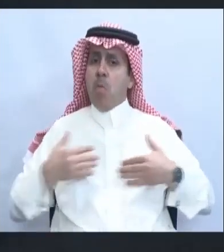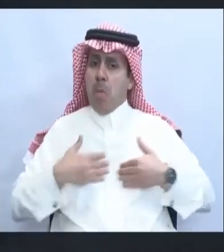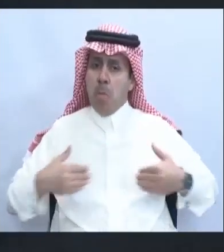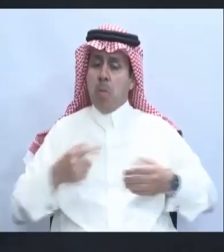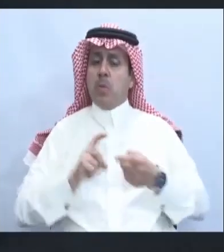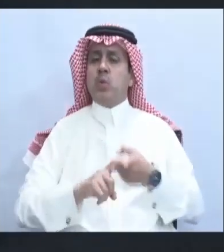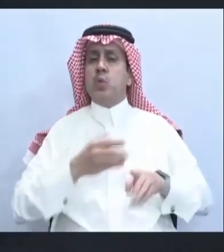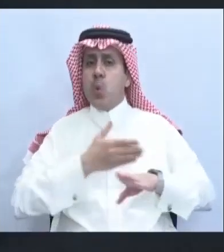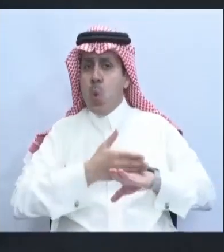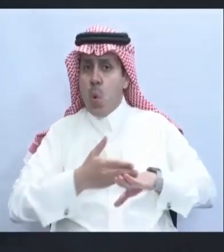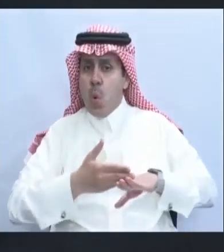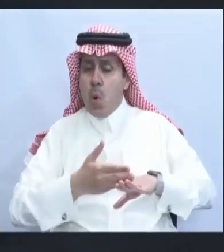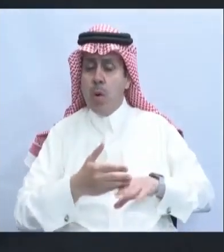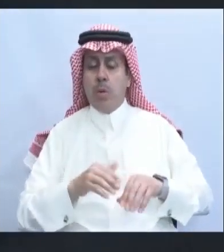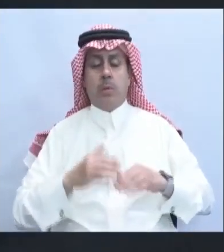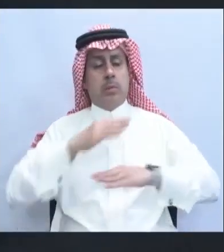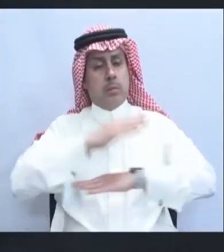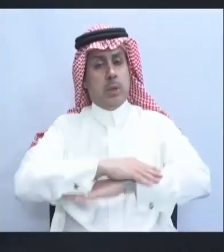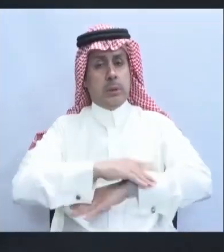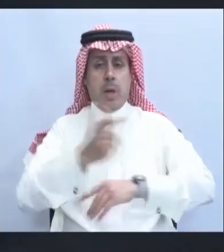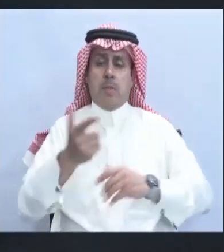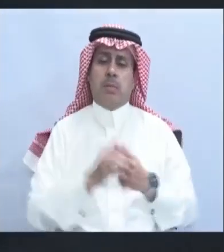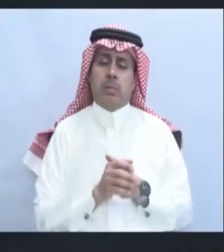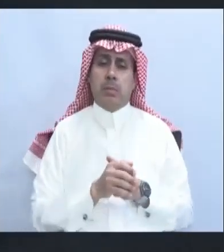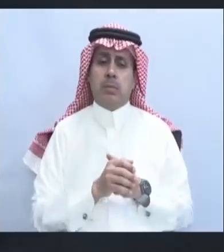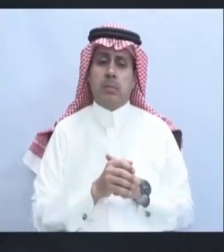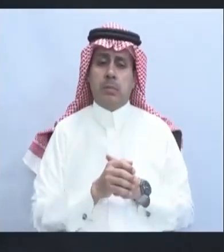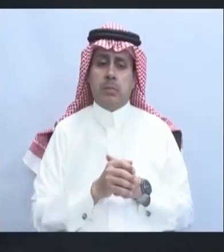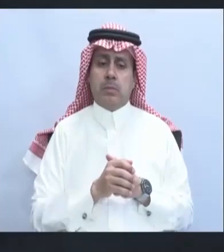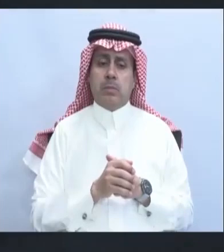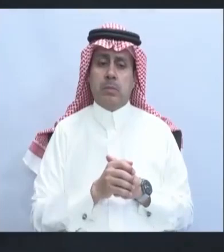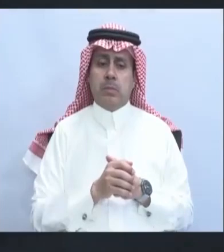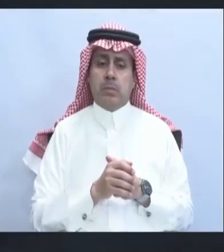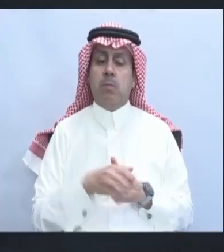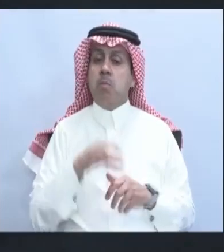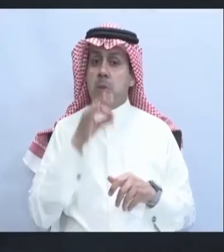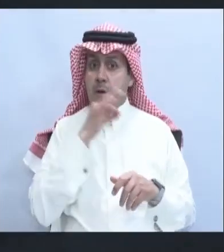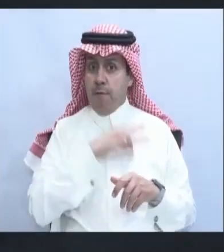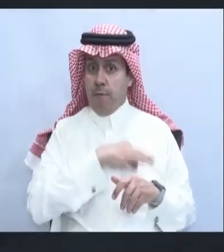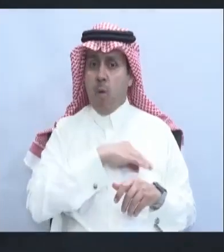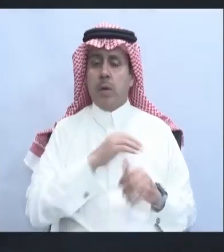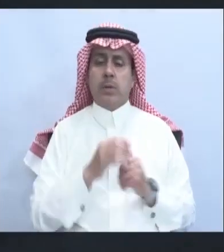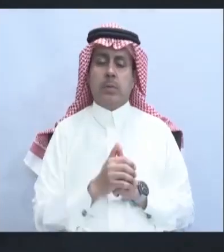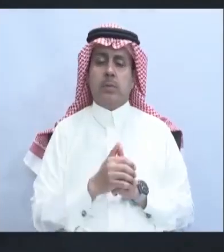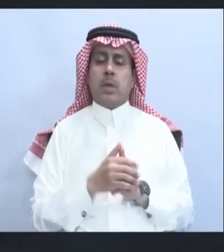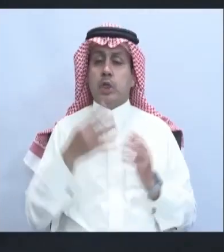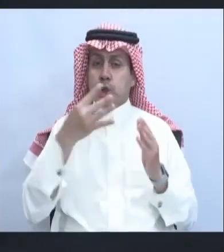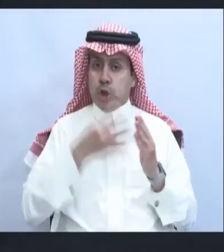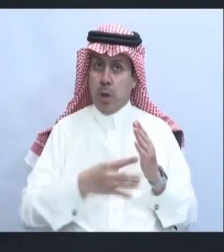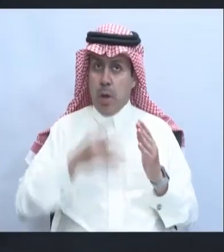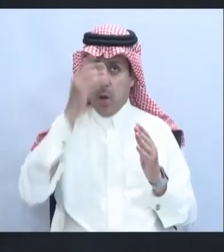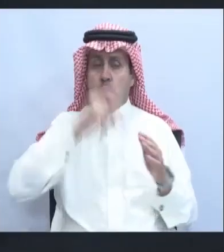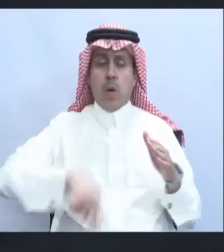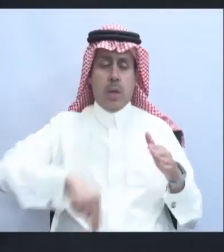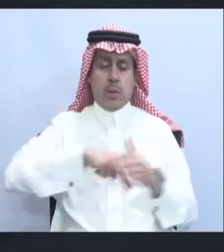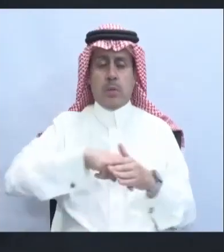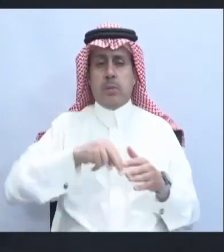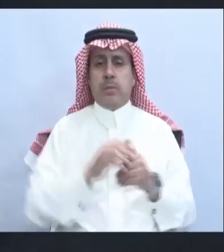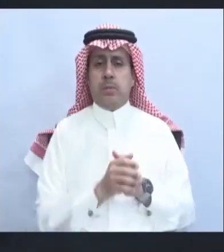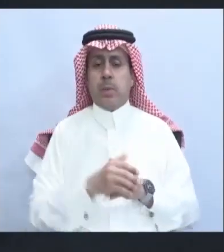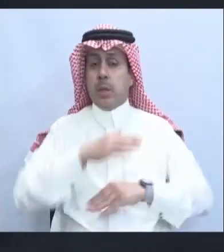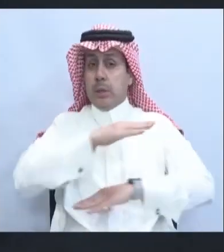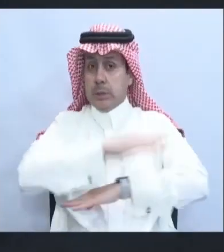فهي لها مكانتها ولها قدرها من الحكم التي من اجلها شرع الله العده